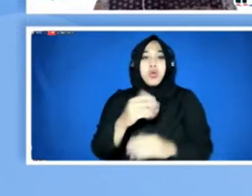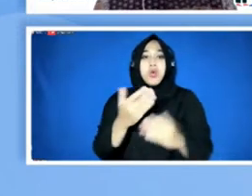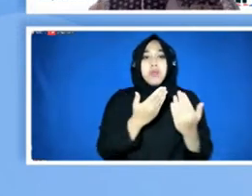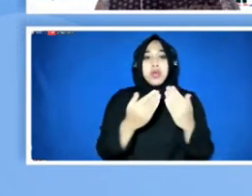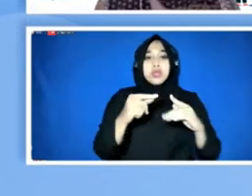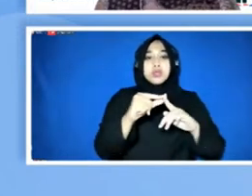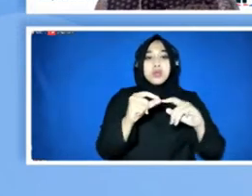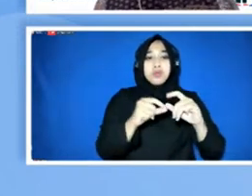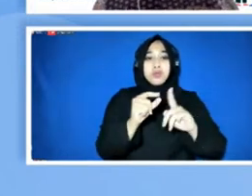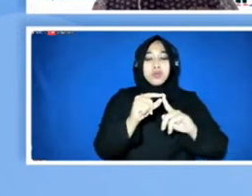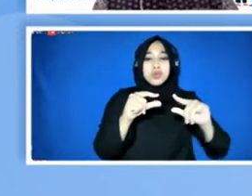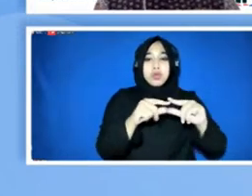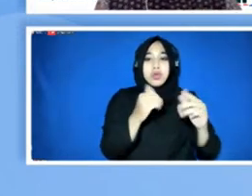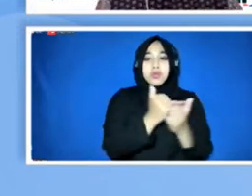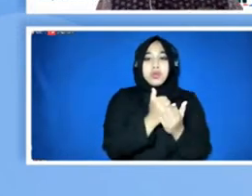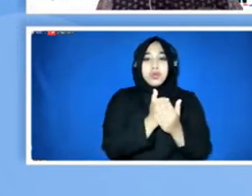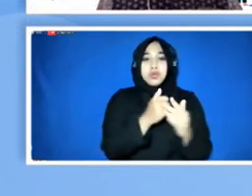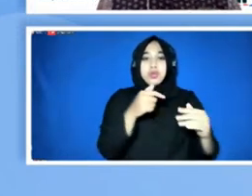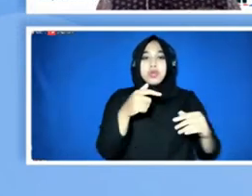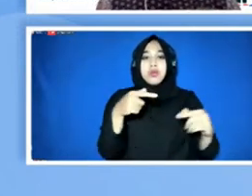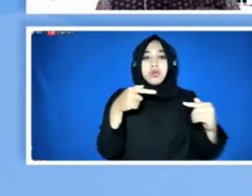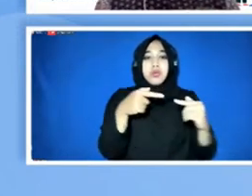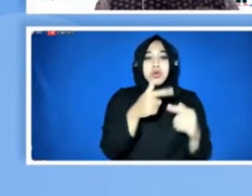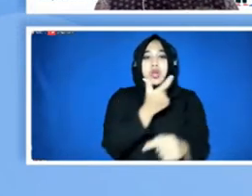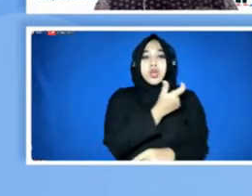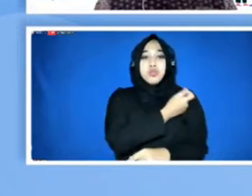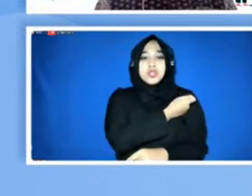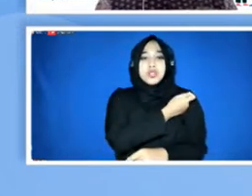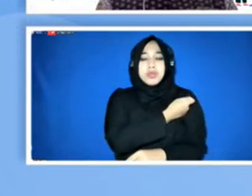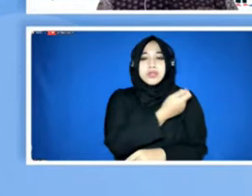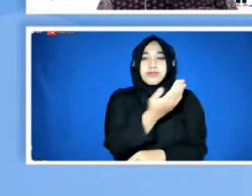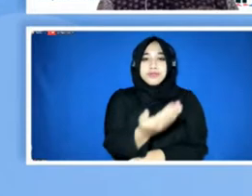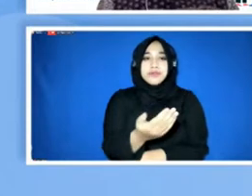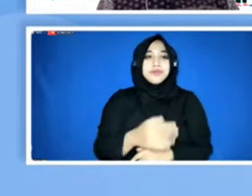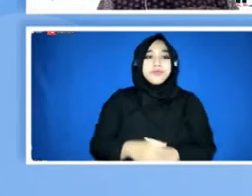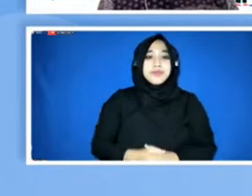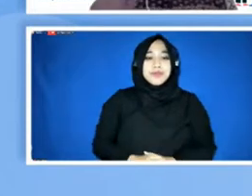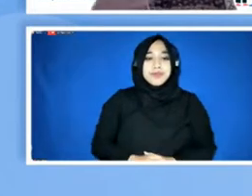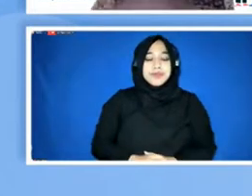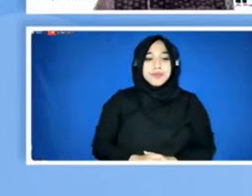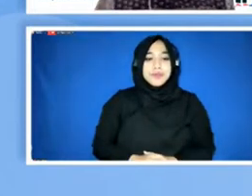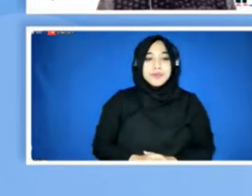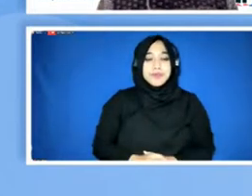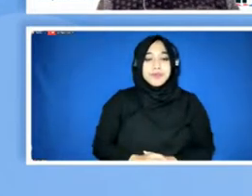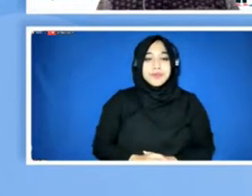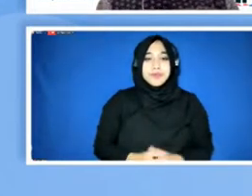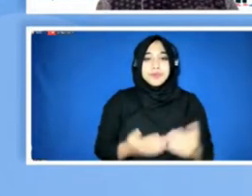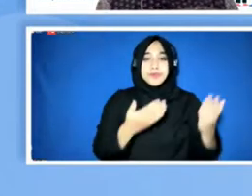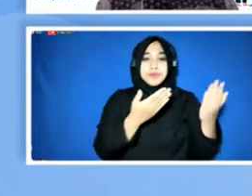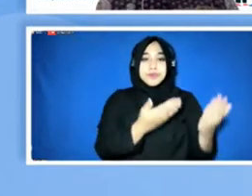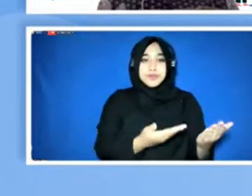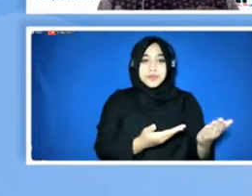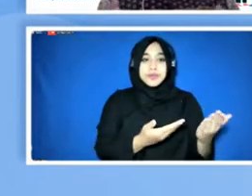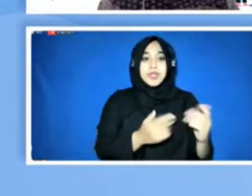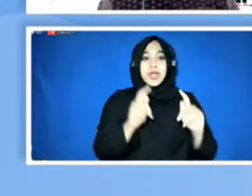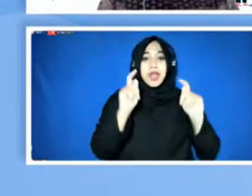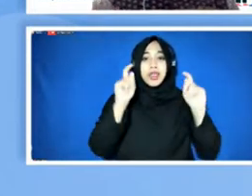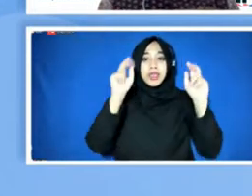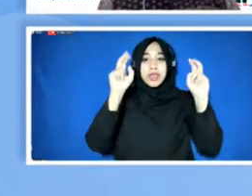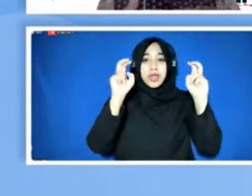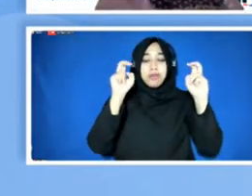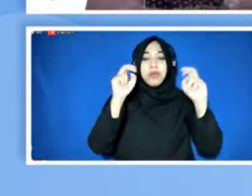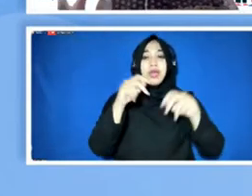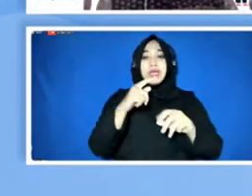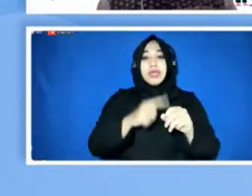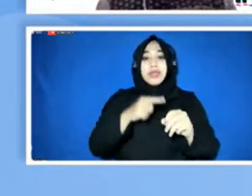yang personalized tiap-tiap puskesmas. Next lagi. Nah, masuk kemudian ke tema inti kita, bagaimana kita melibatkan masyarakat.